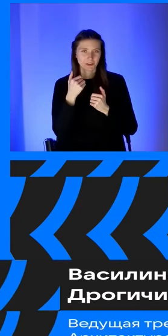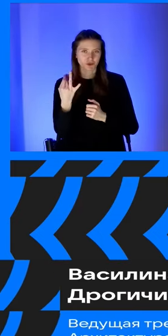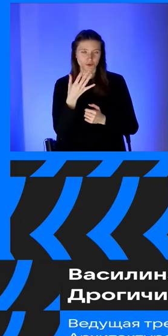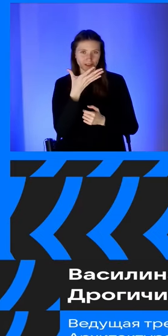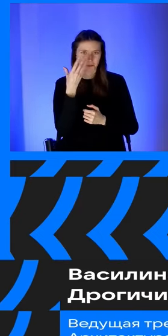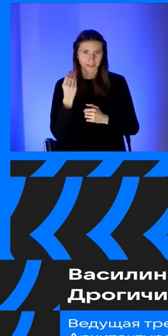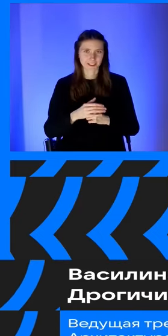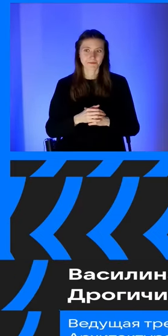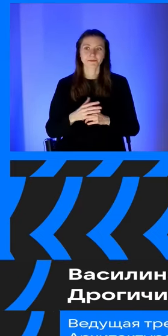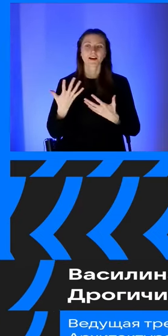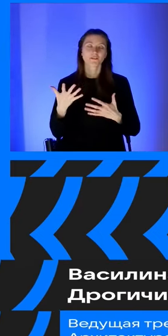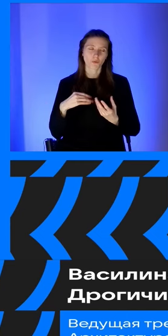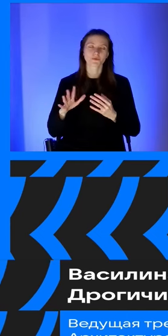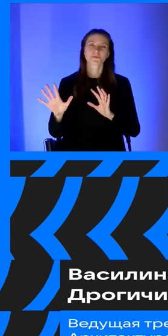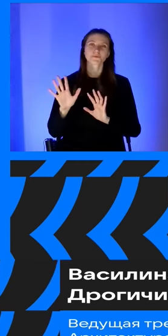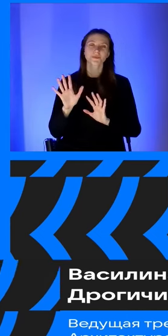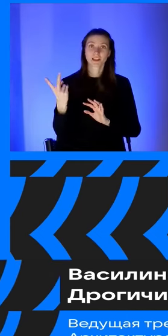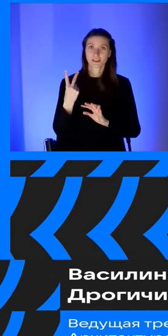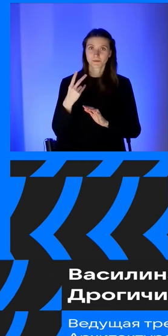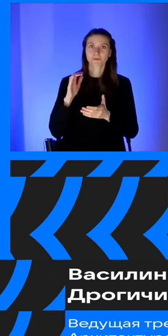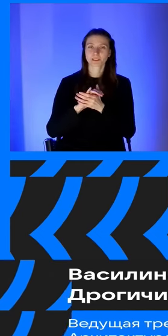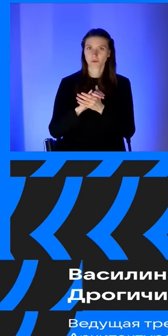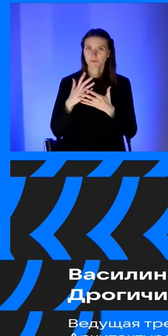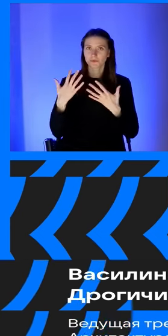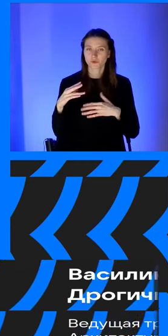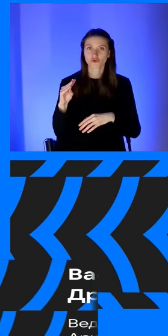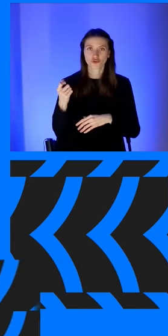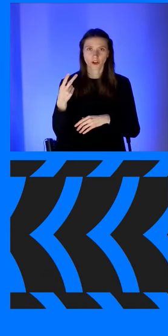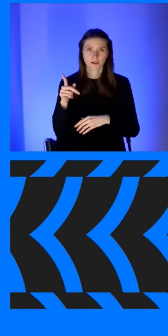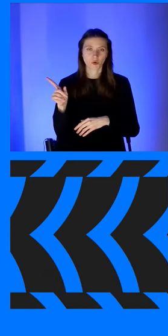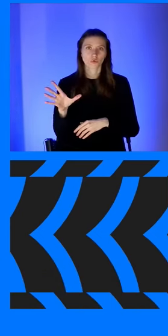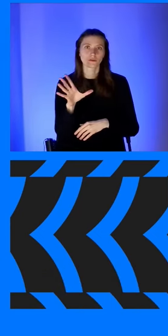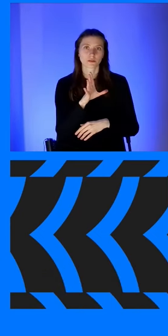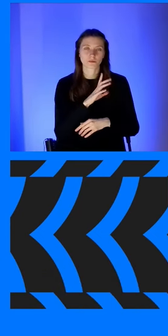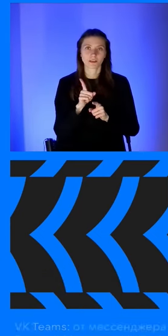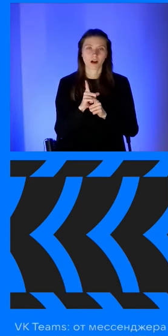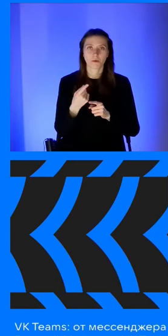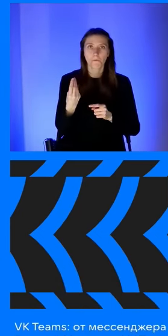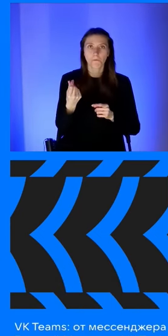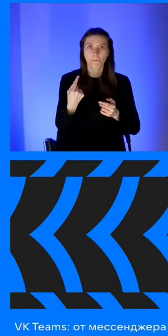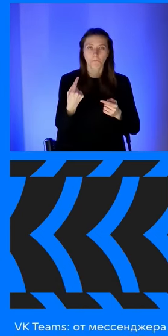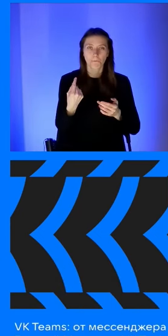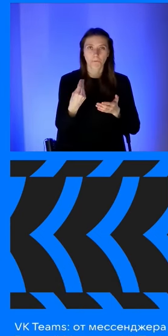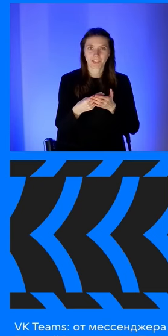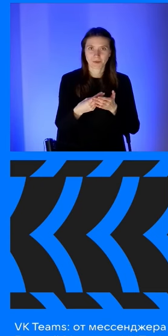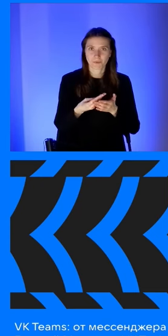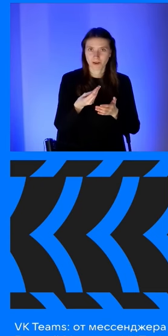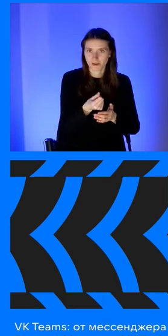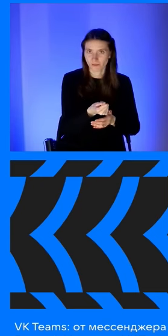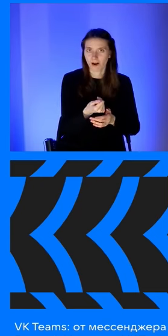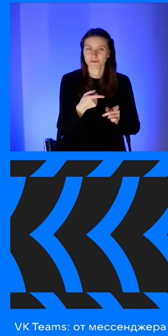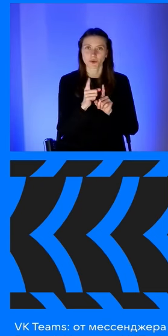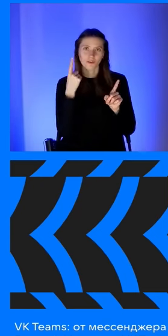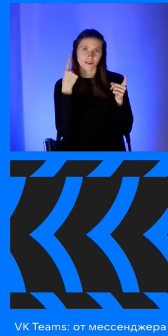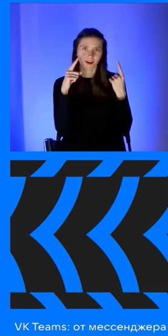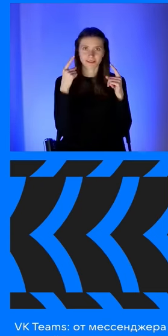когда мы познакомились, получилось так, что Женя был, правда, в роли предпринимателя, то есть такой абсолютно креативный, с